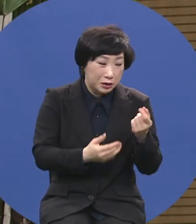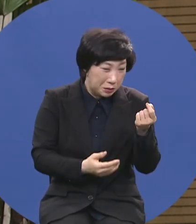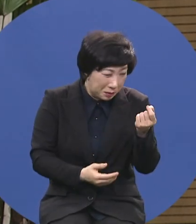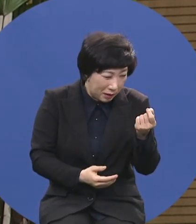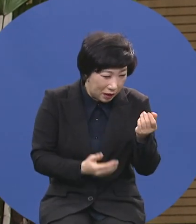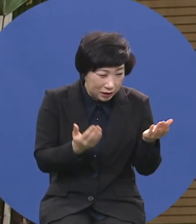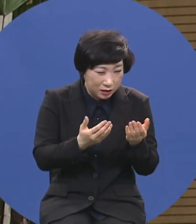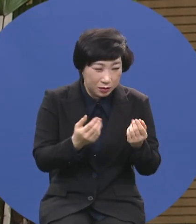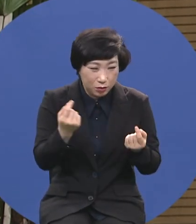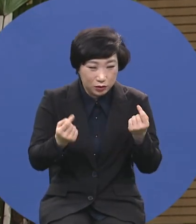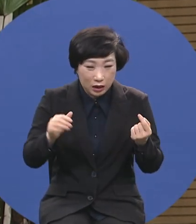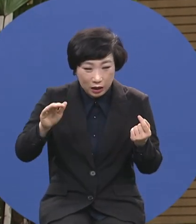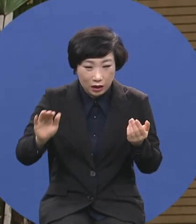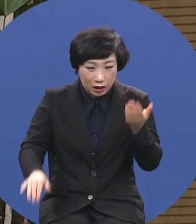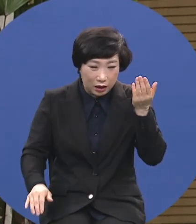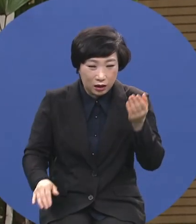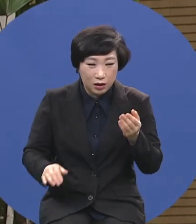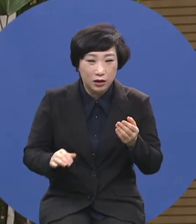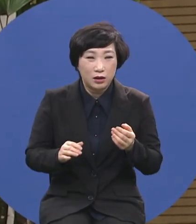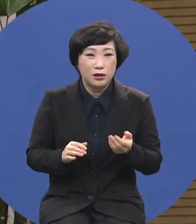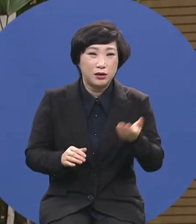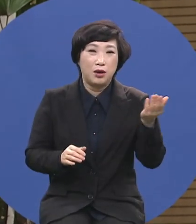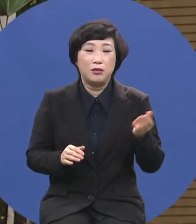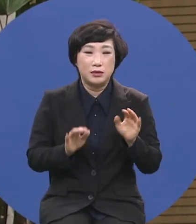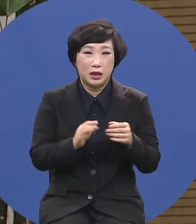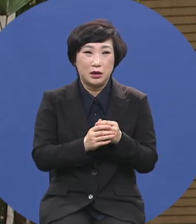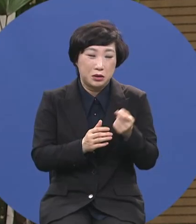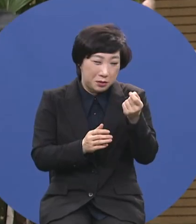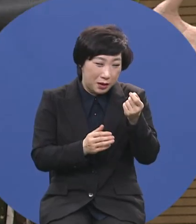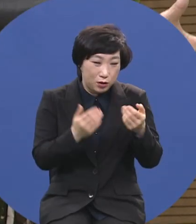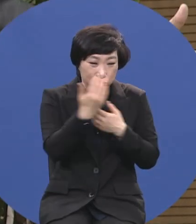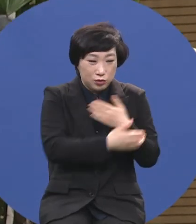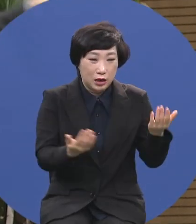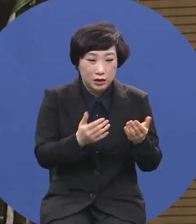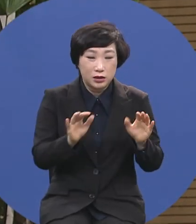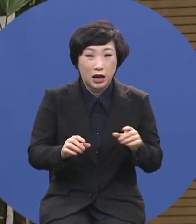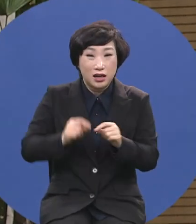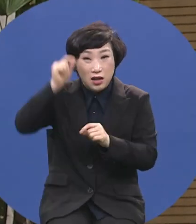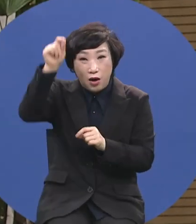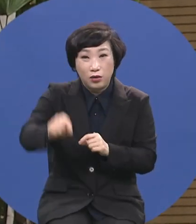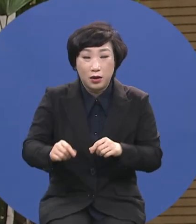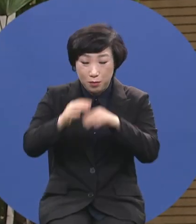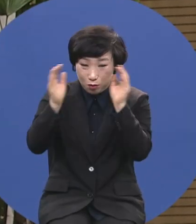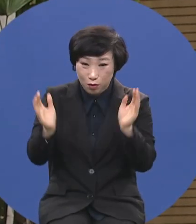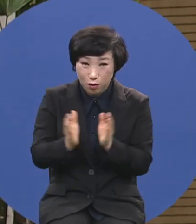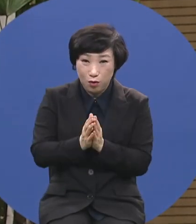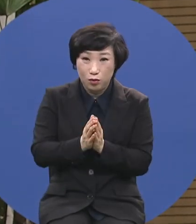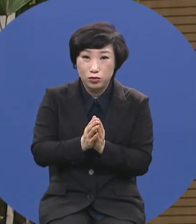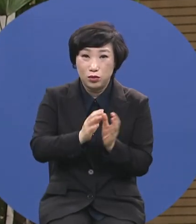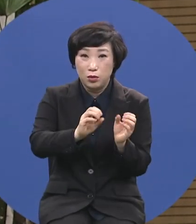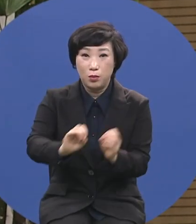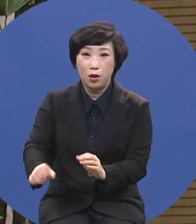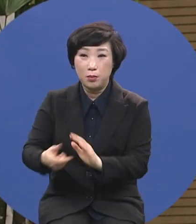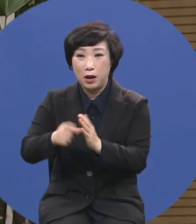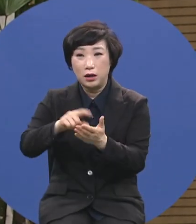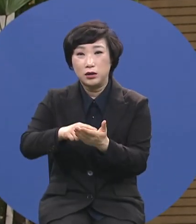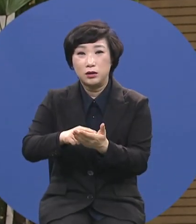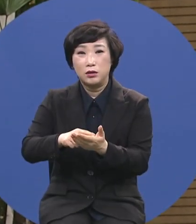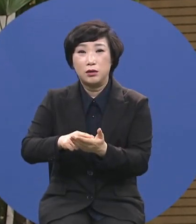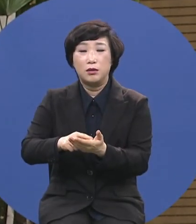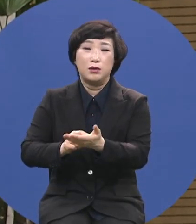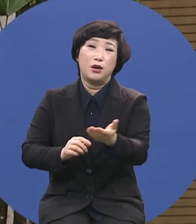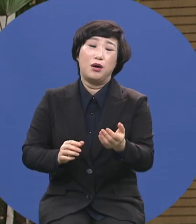요만한 일만큼 못할 만큼 요만한 육신의 일이 영원한 것을 다 아주